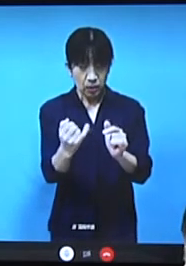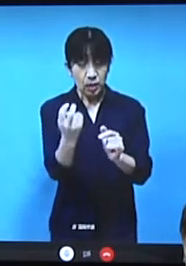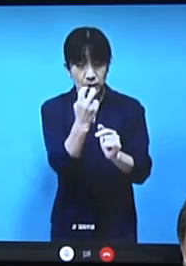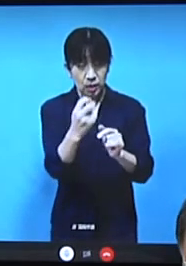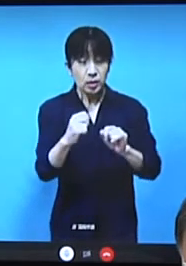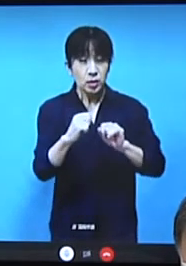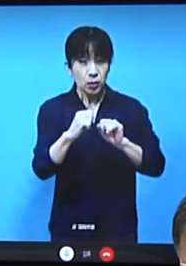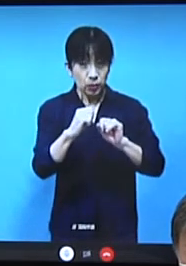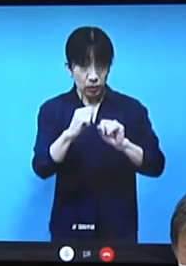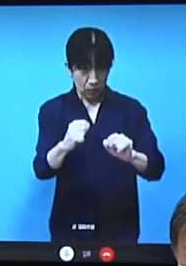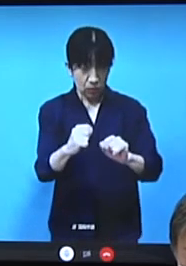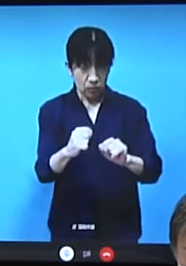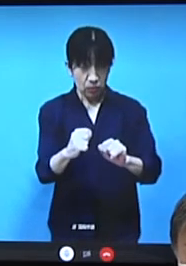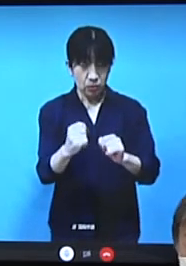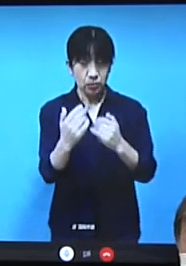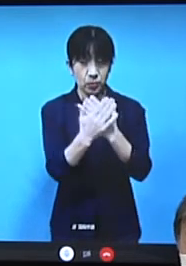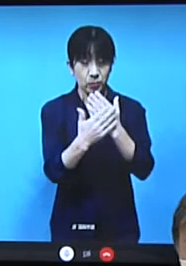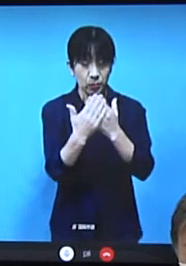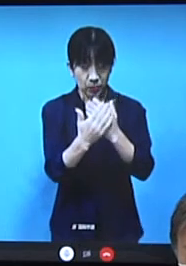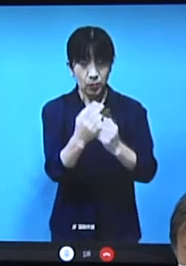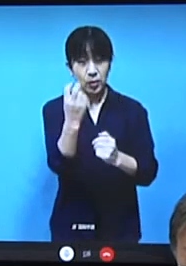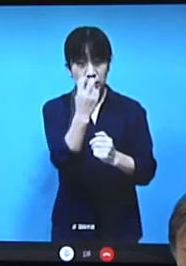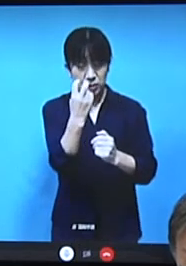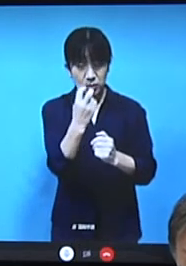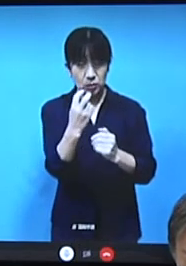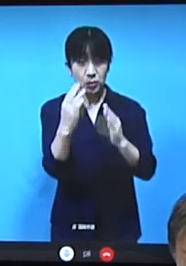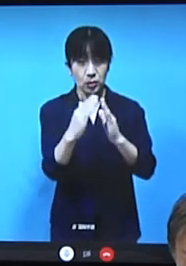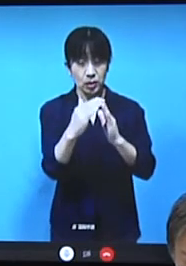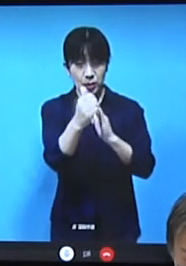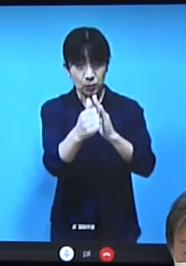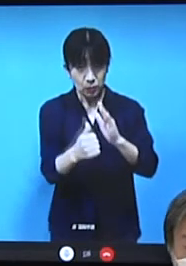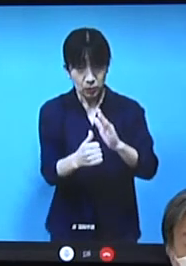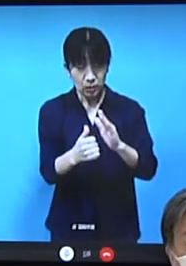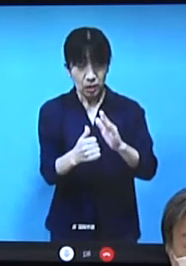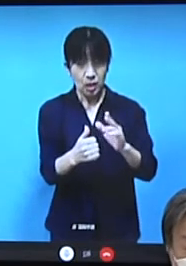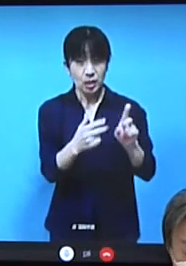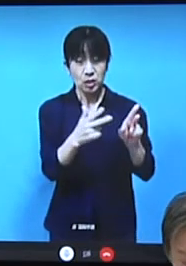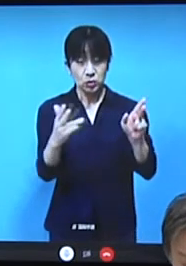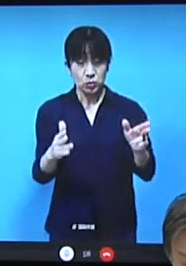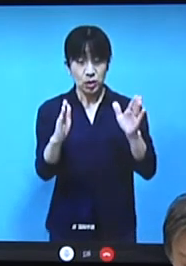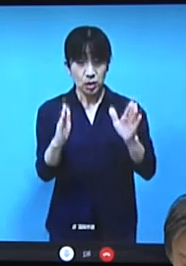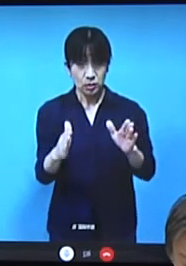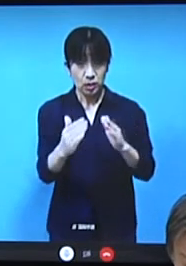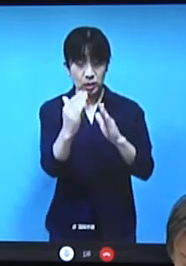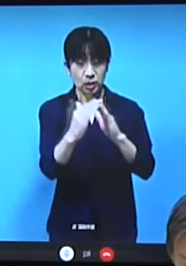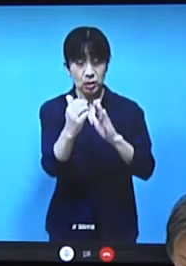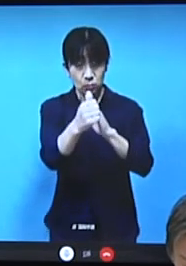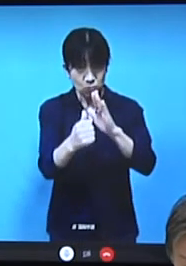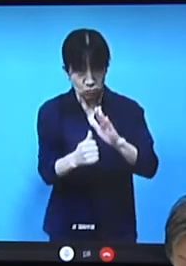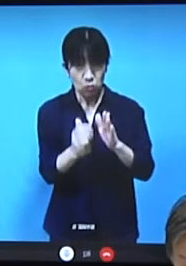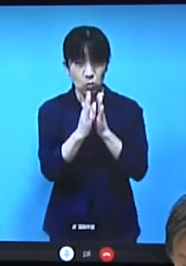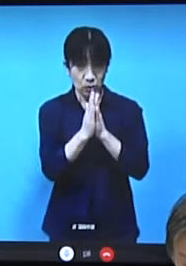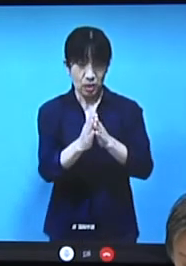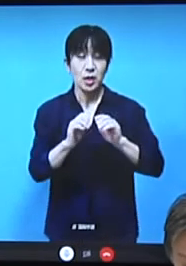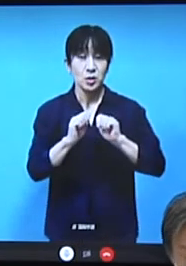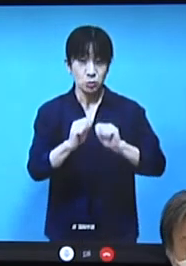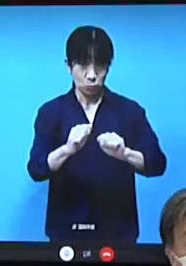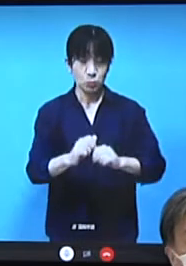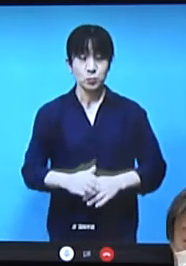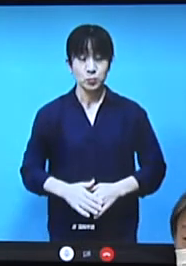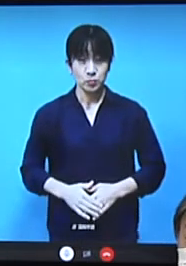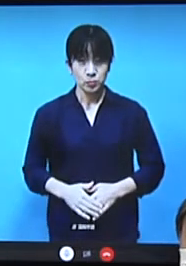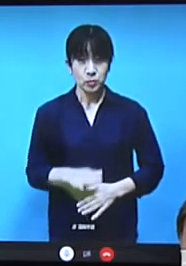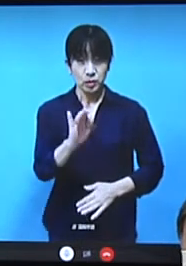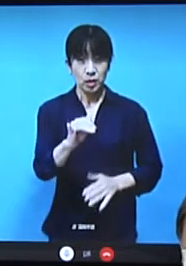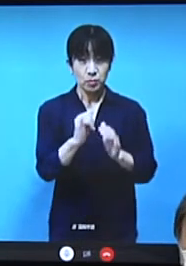に健康観察と14日間の自宅待機をお願いするということになります。また県民の皆様へのお願いですけれども、まさにウ